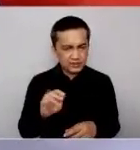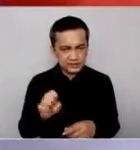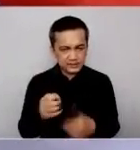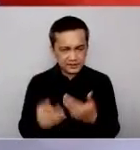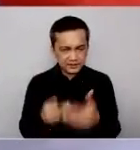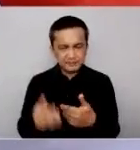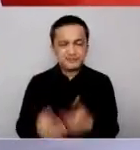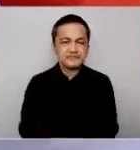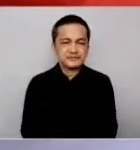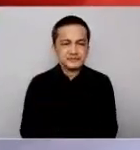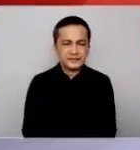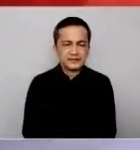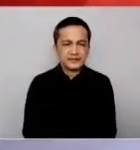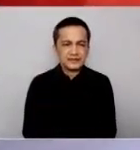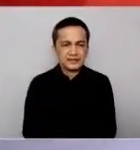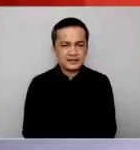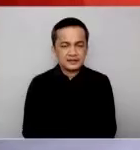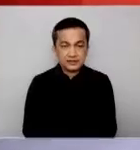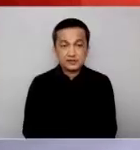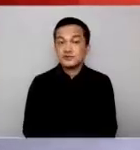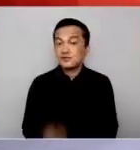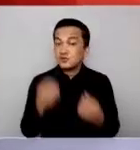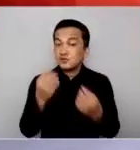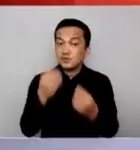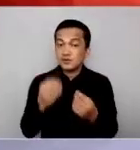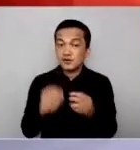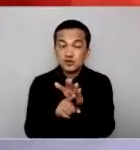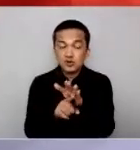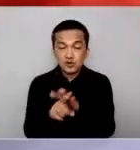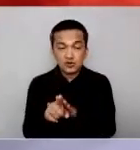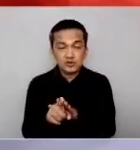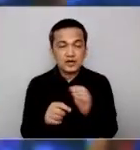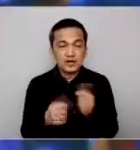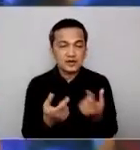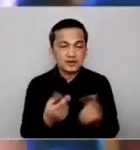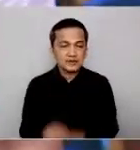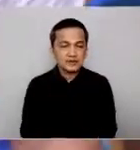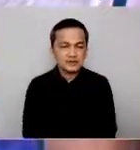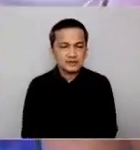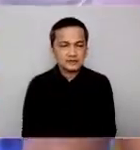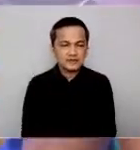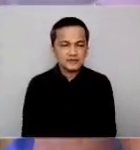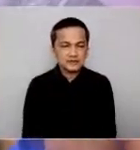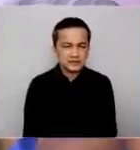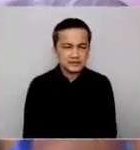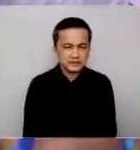In the fastest time possible. Fastest time possible. Ituro mo sa amin ngayon ng slow mo. Kung paano ginagawa yung sequence na yan. Sige,